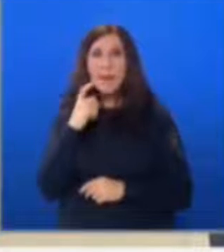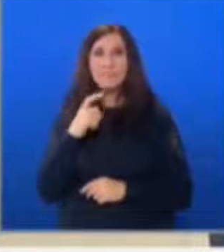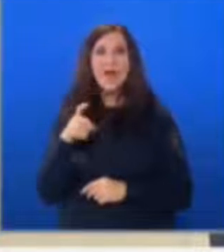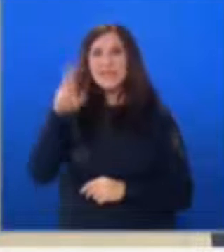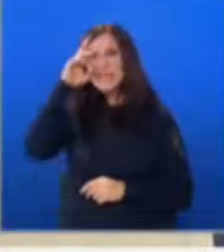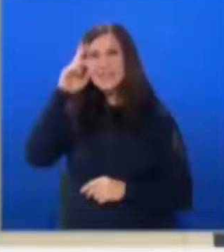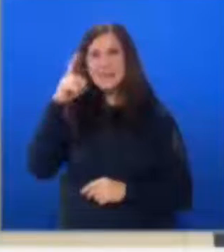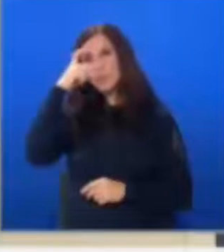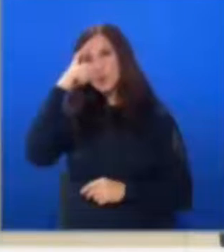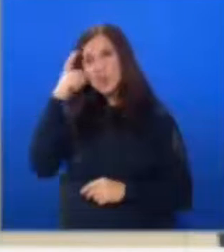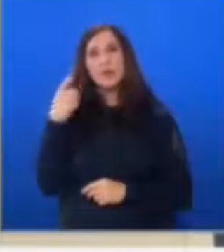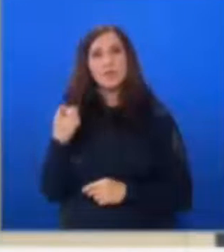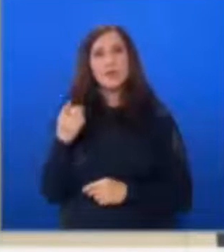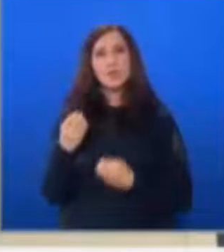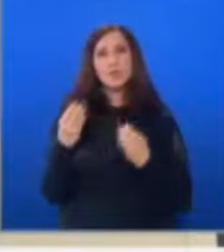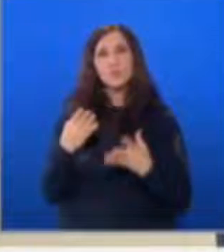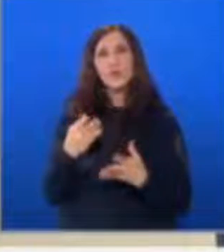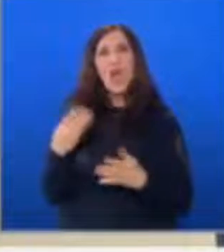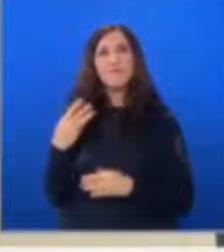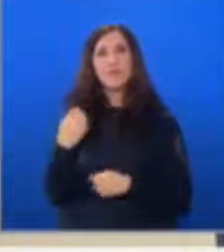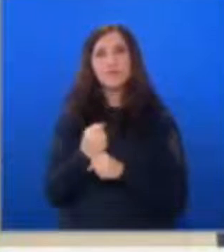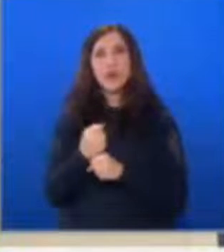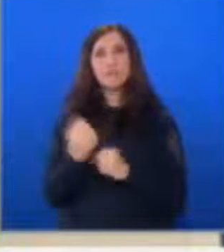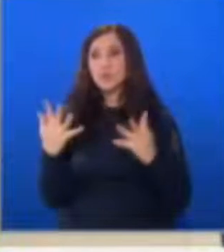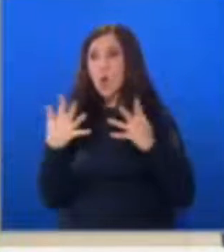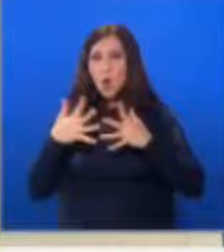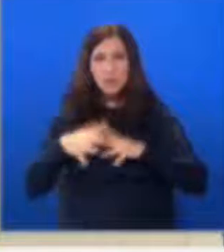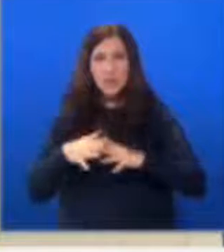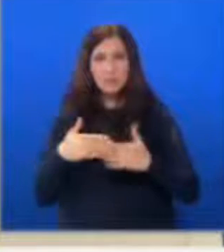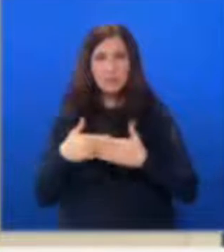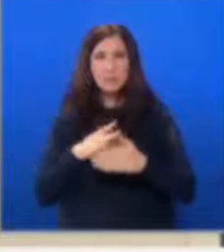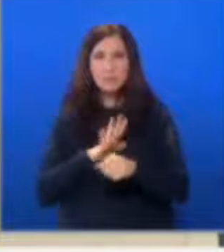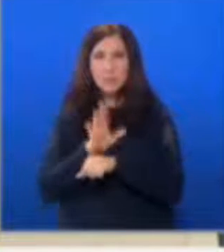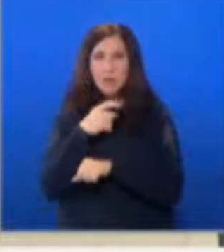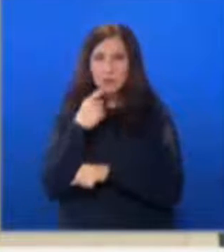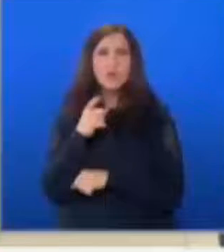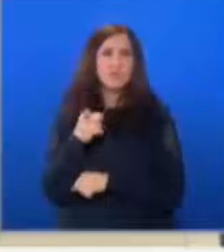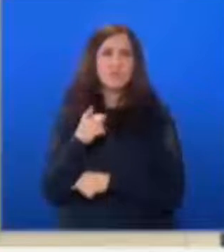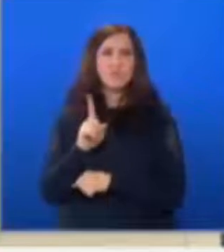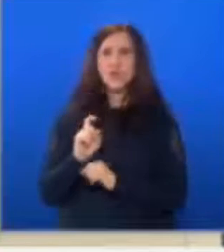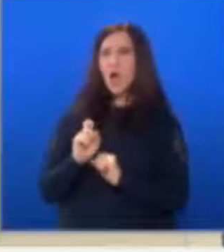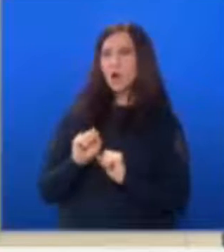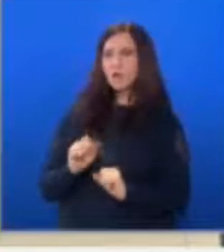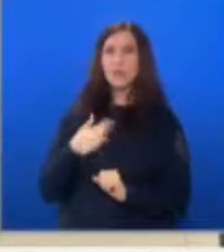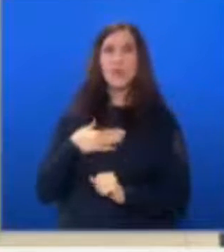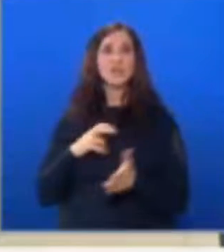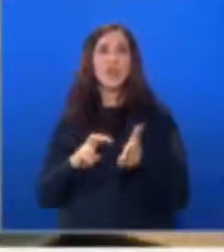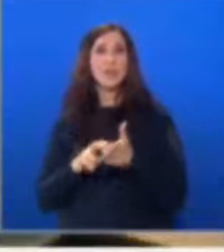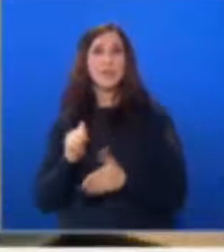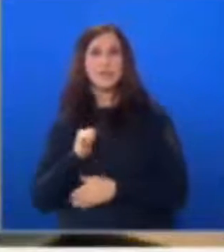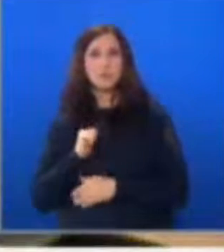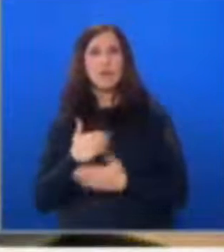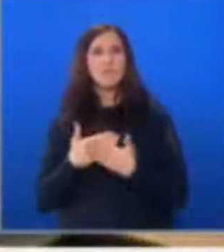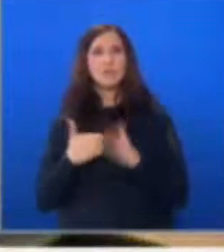позволи работата, ефективната работа на тези съоръжения близките 15 години, което ще гарантира нашата енергийна